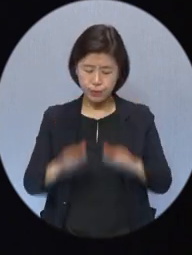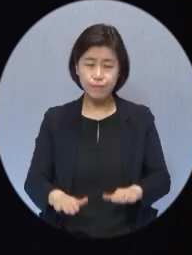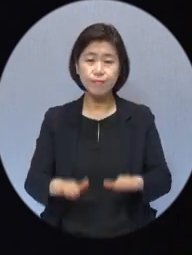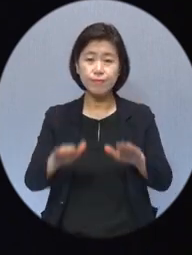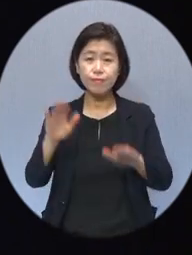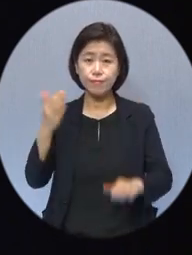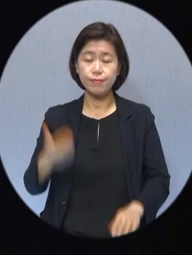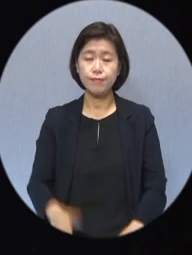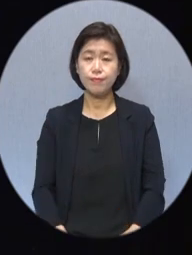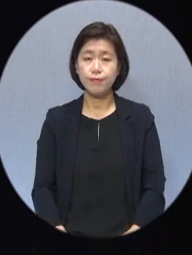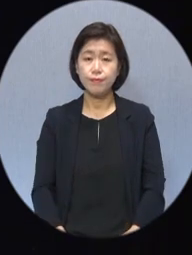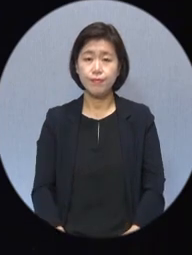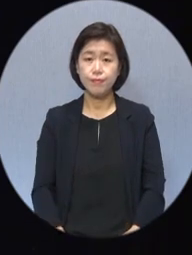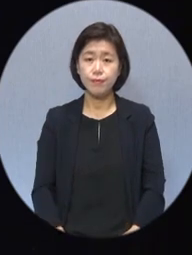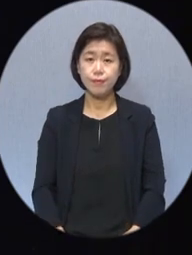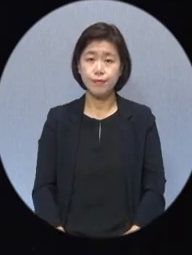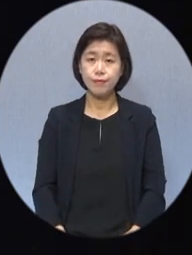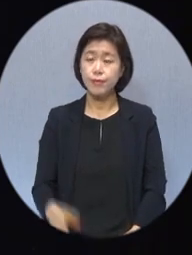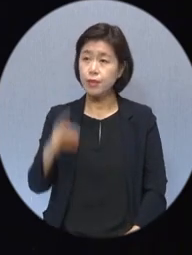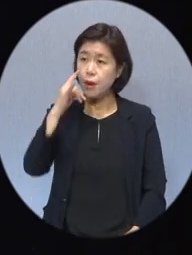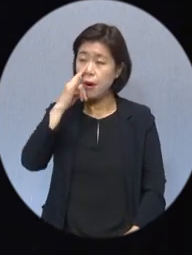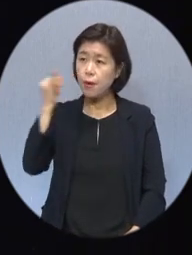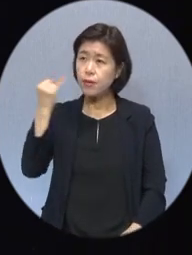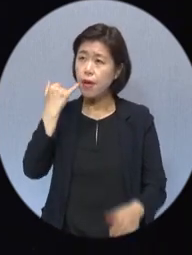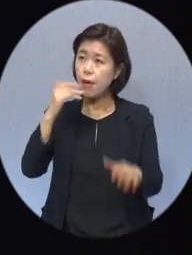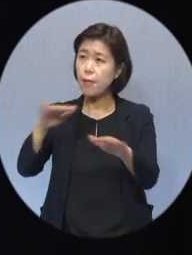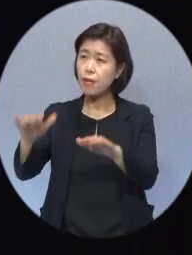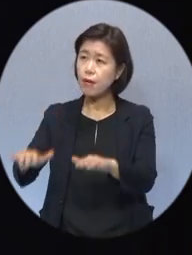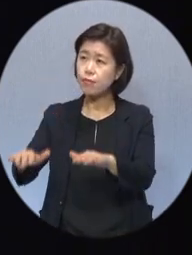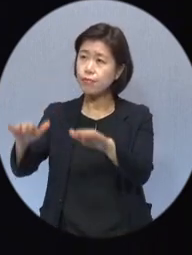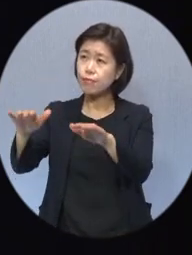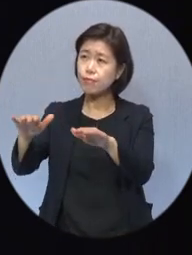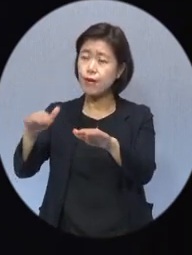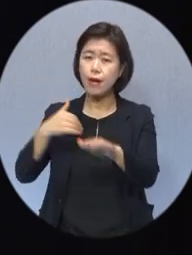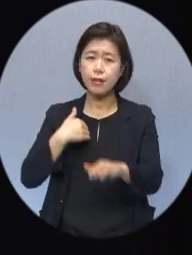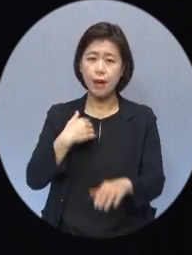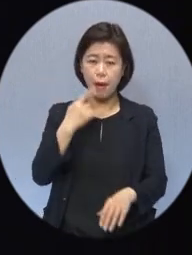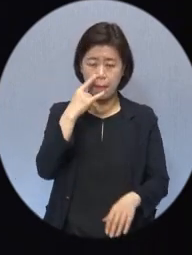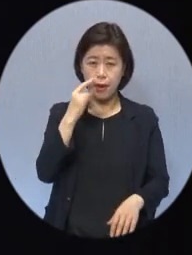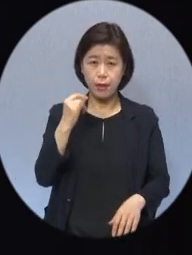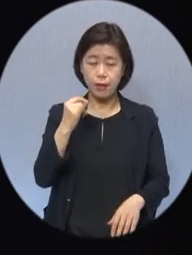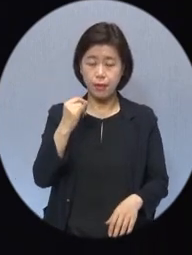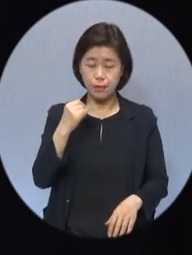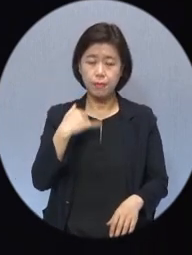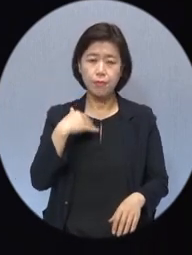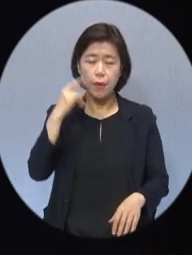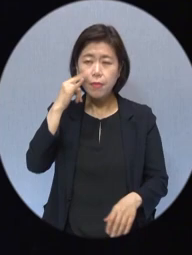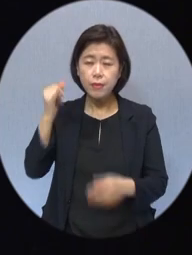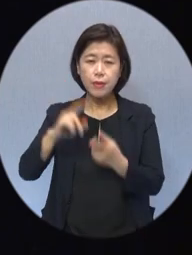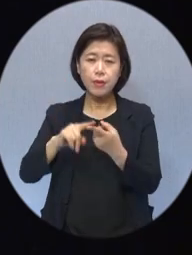어머니의 바다는 나의 바다를 안고도 흘러 넘칩니다.